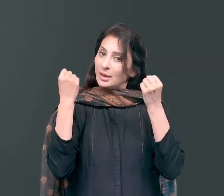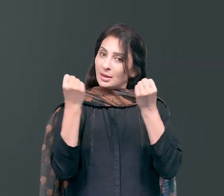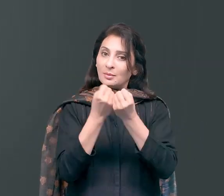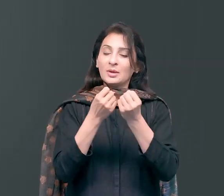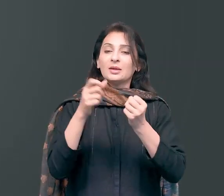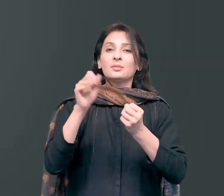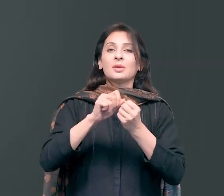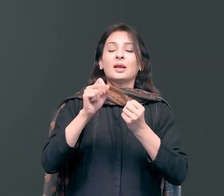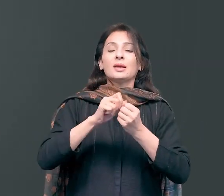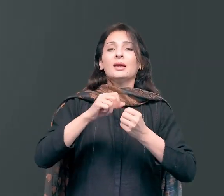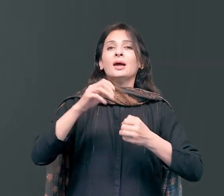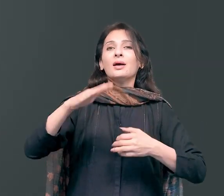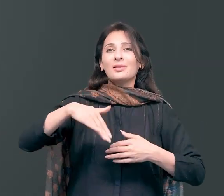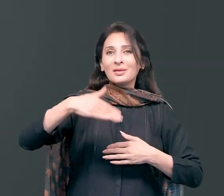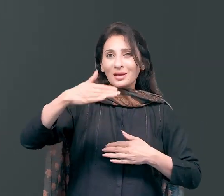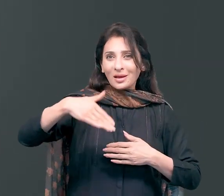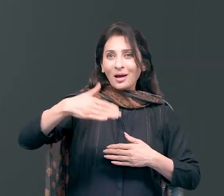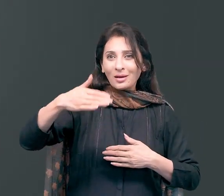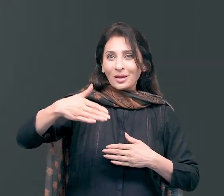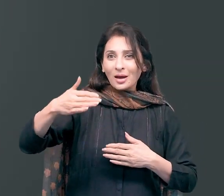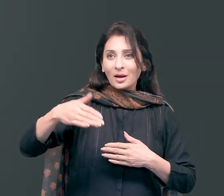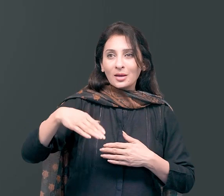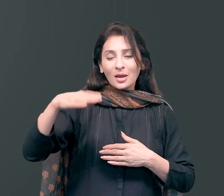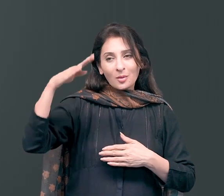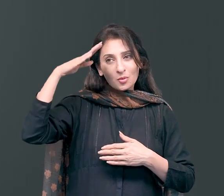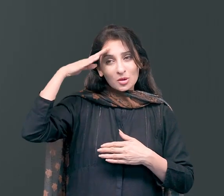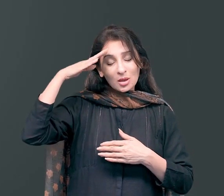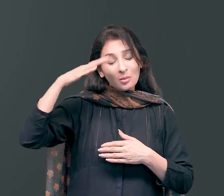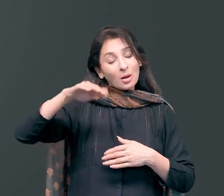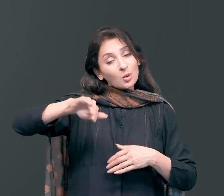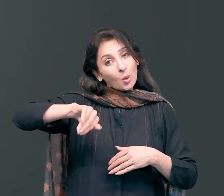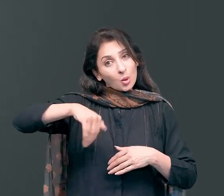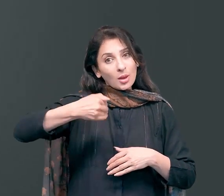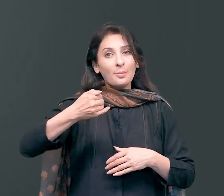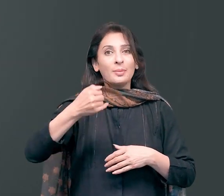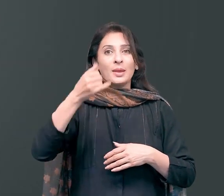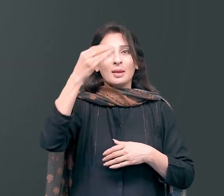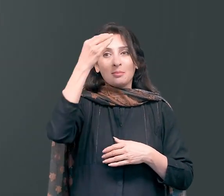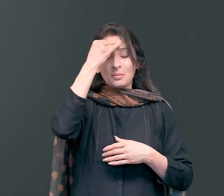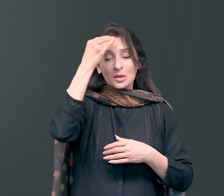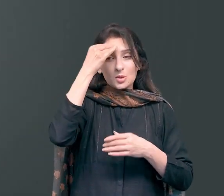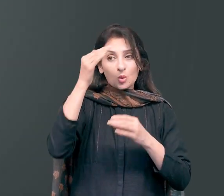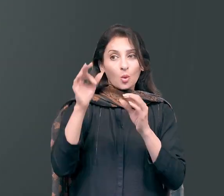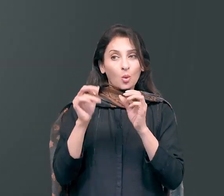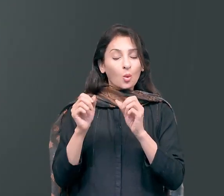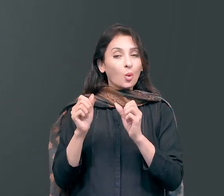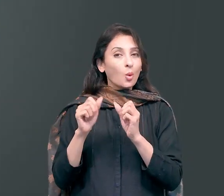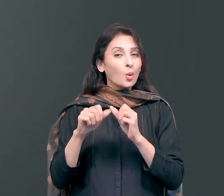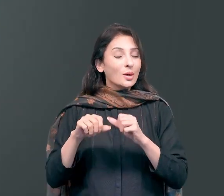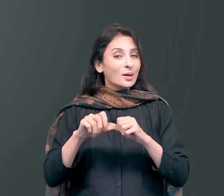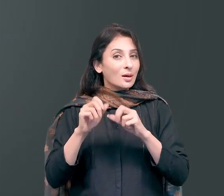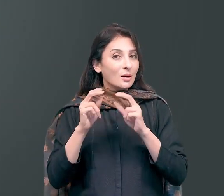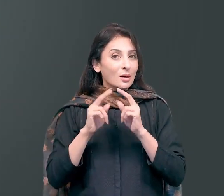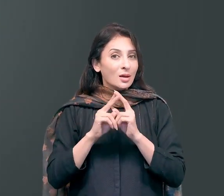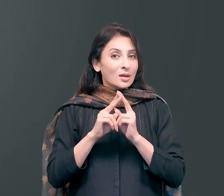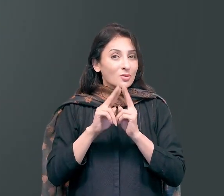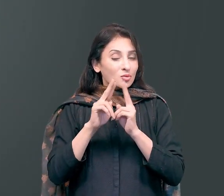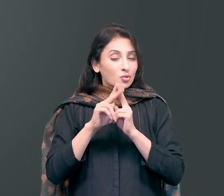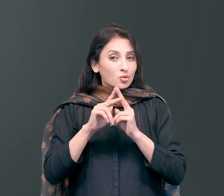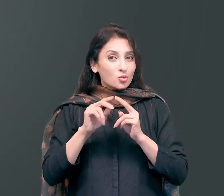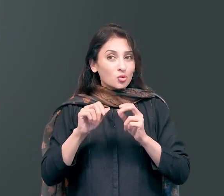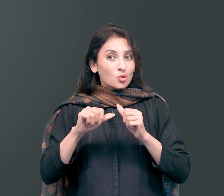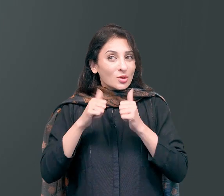کے بعد وہ اپنے مسائل کا حل کیا تلاش کرنا چاہتے ہیں۔ تو پھر وہ 60 رکنی کمیٹی نے یہ فیصلہ